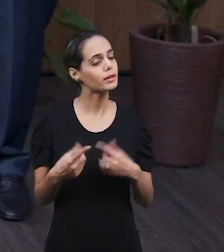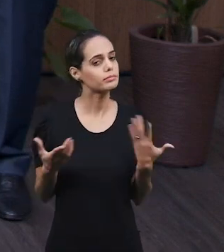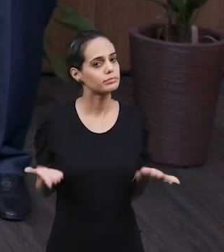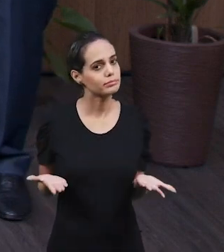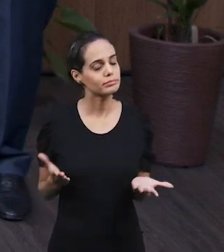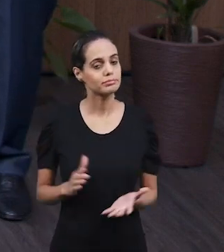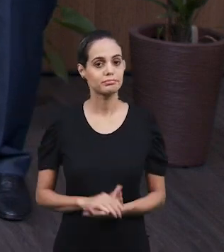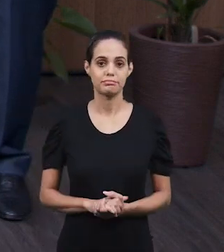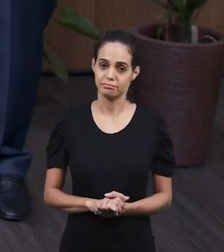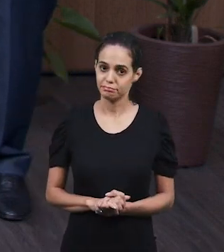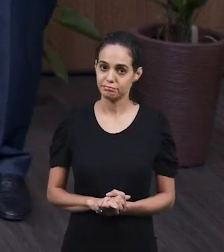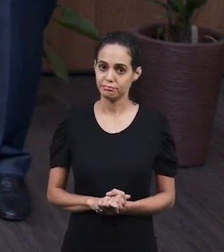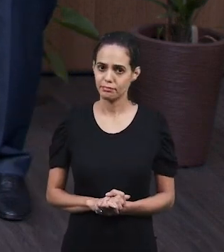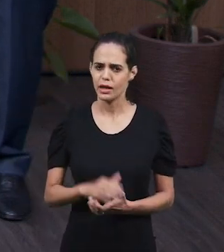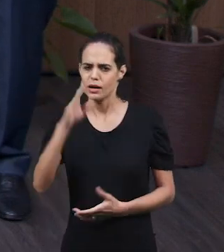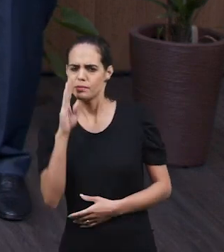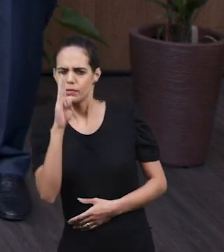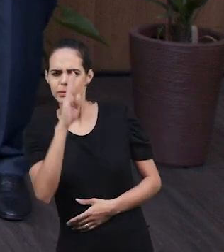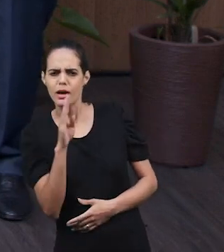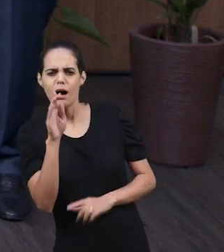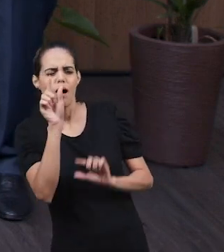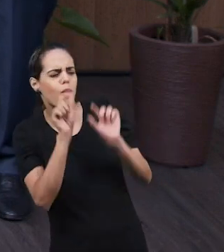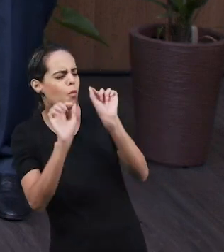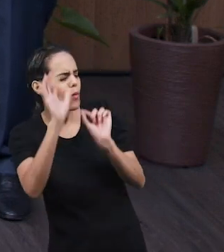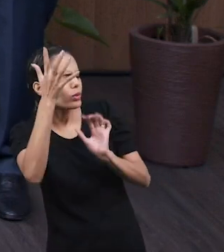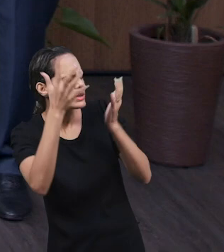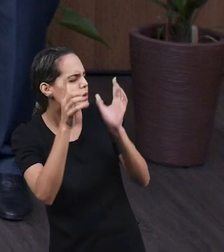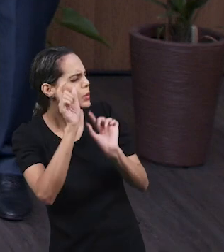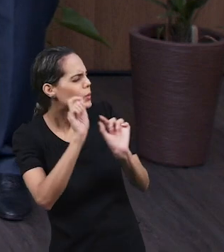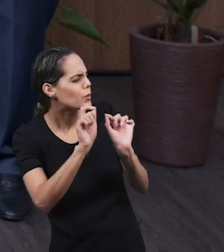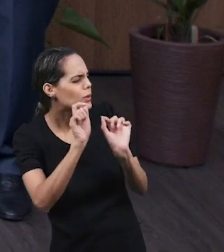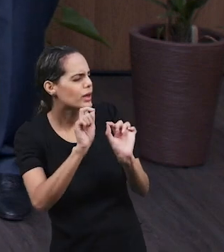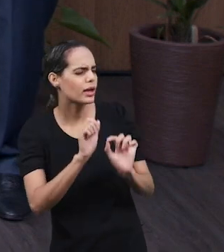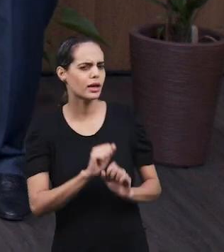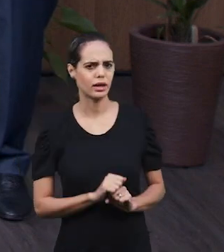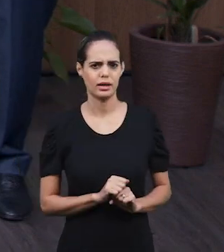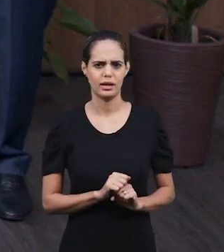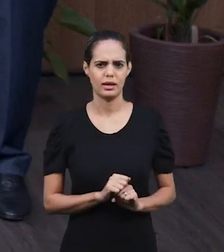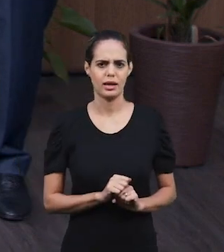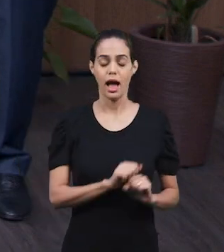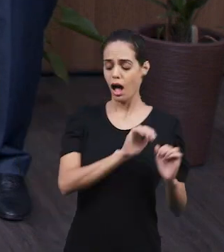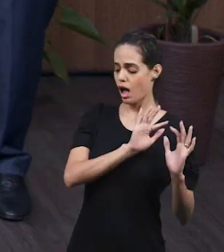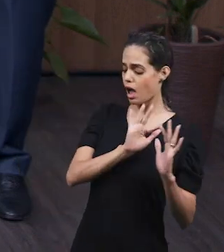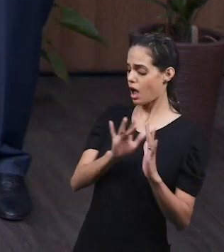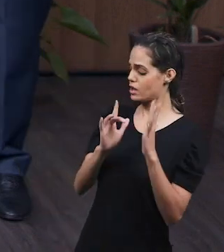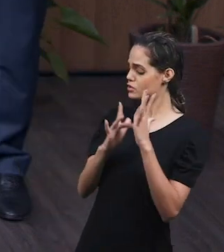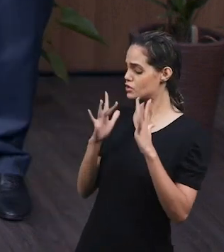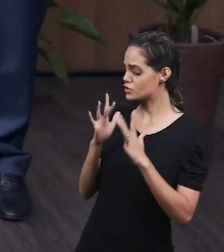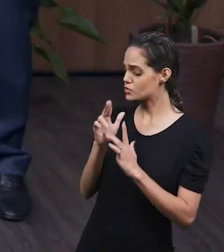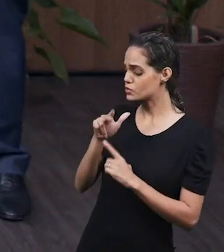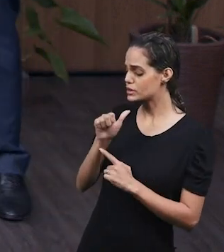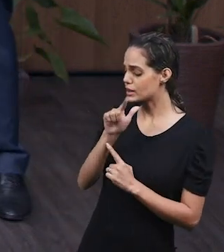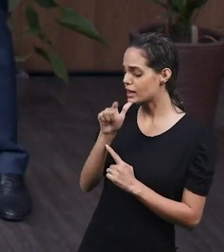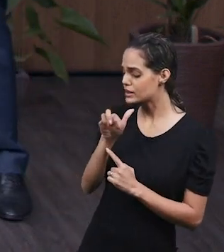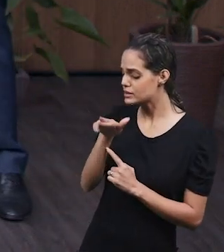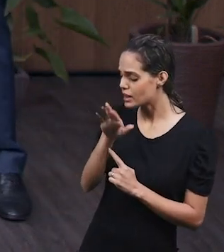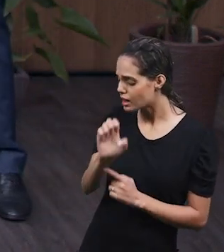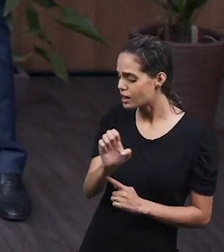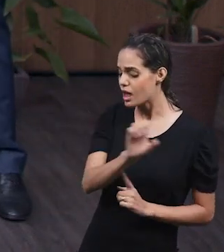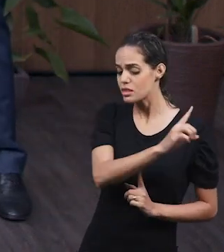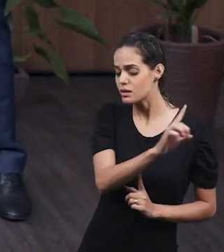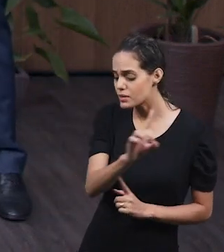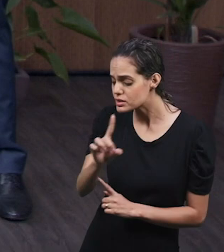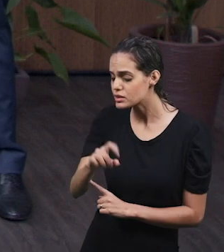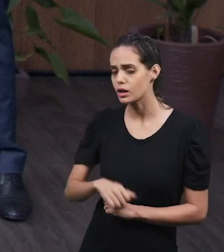qu'est-ce que se passait. Et la foule a dit Jésus de Nazareth est en train de passer. Il devrait clamer comment, Sergio? Jésus de Nazareth,